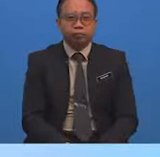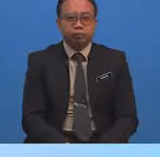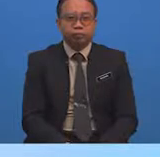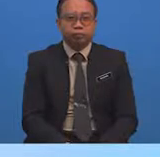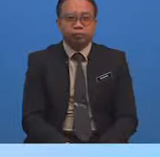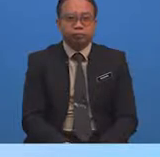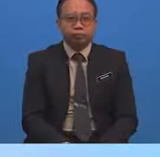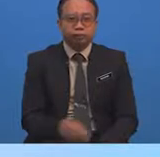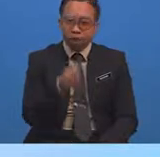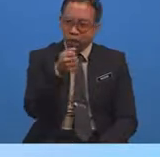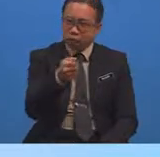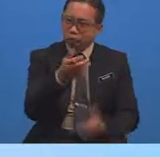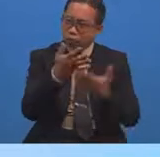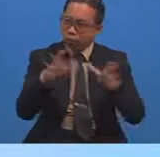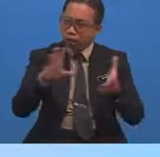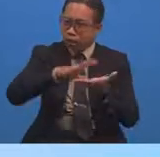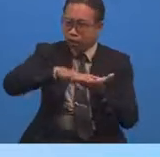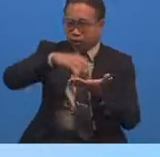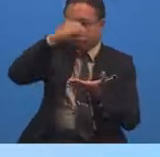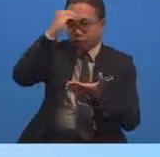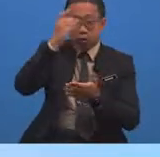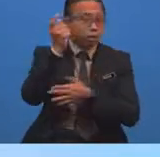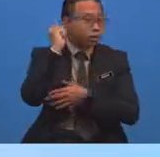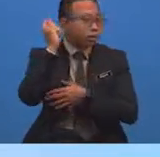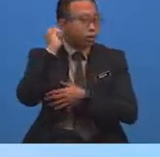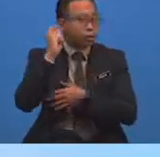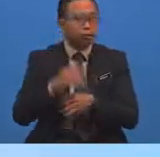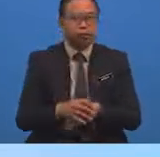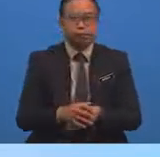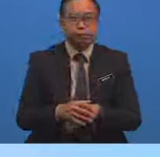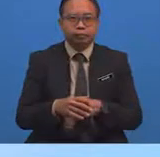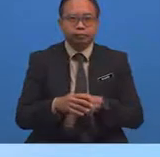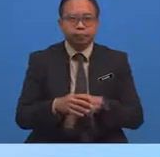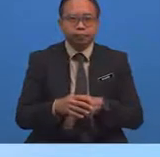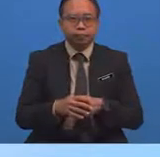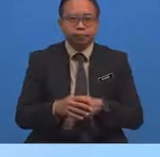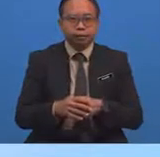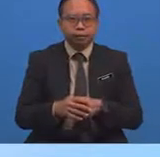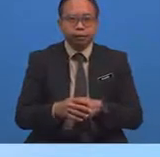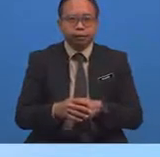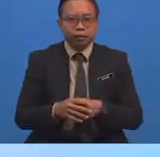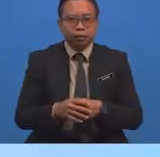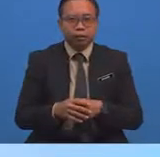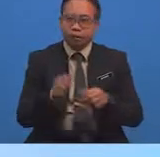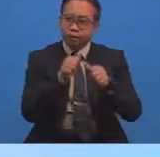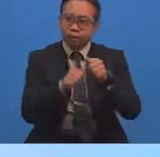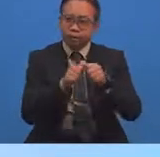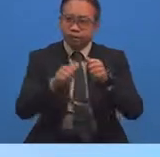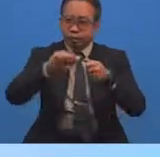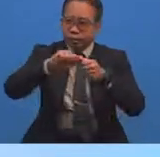kamu telah pelajari sebentar tadi bahwa setiap